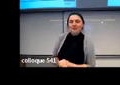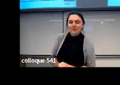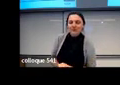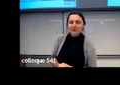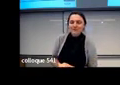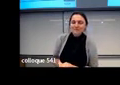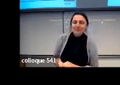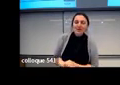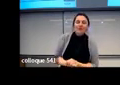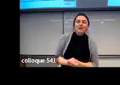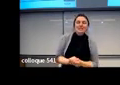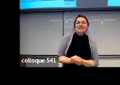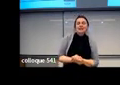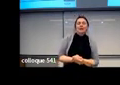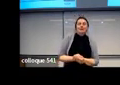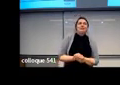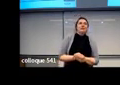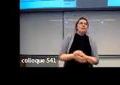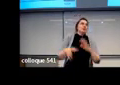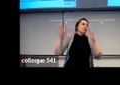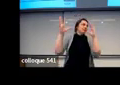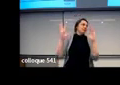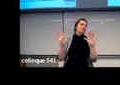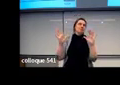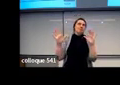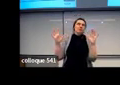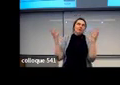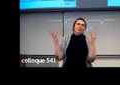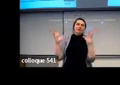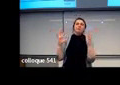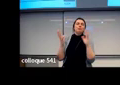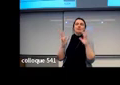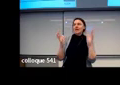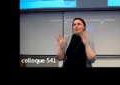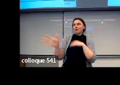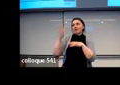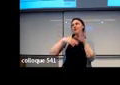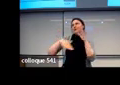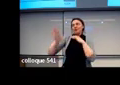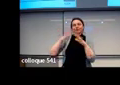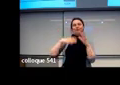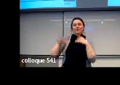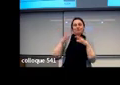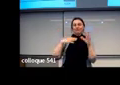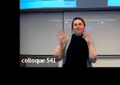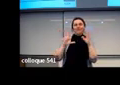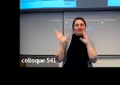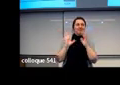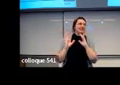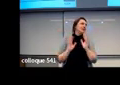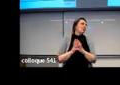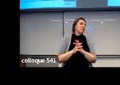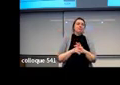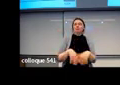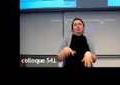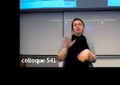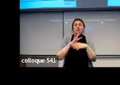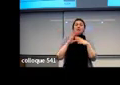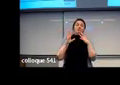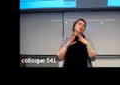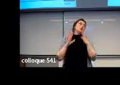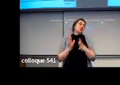Finalement, on a décidé qu'on faisait comme un chapitre plus simple. On a vraiment refait vraiment des